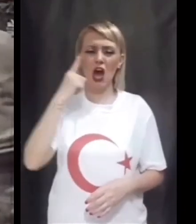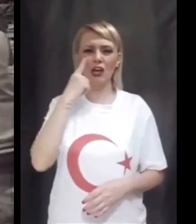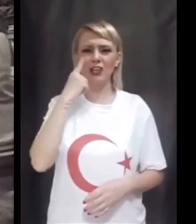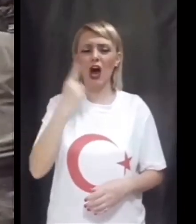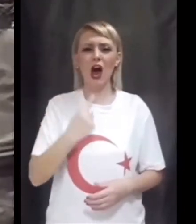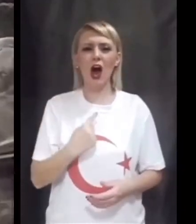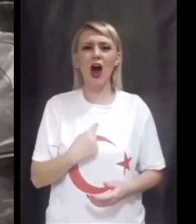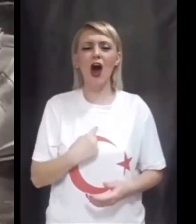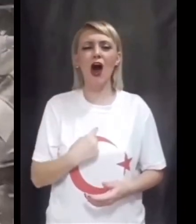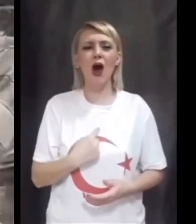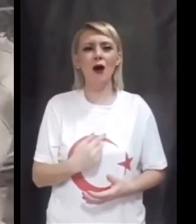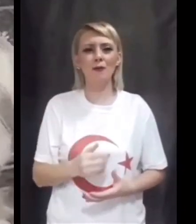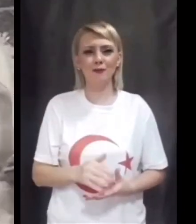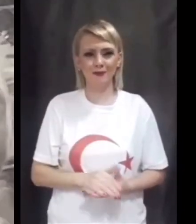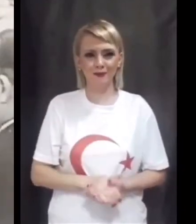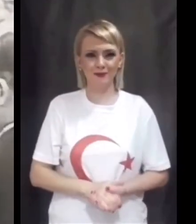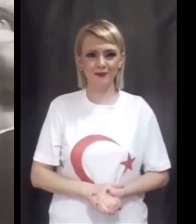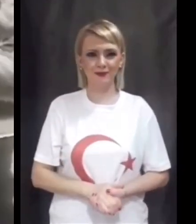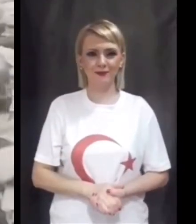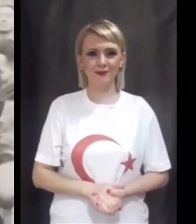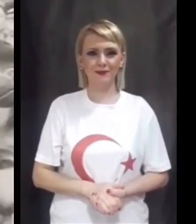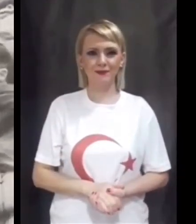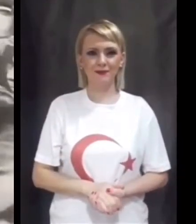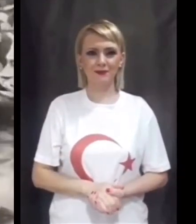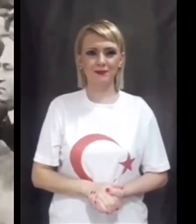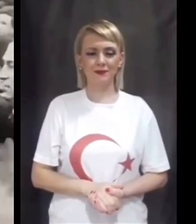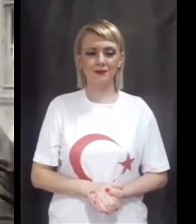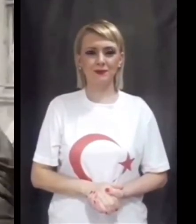ışıksın atam.